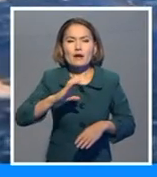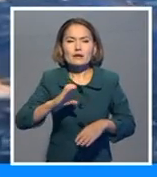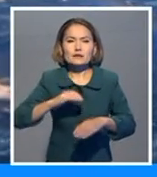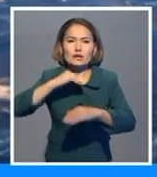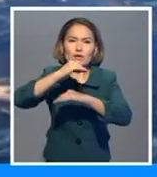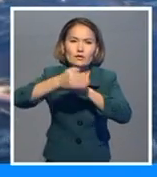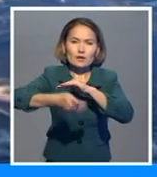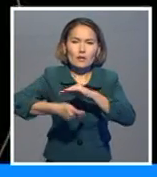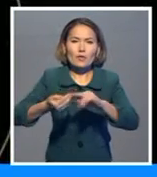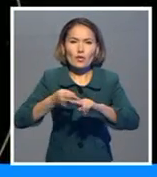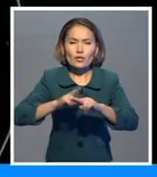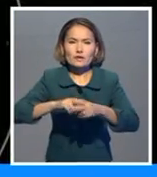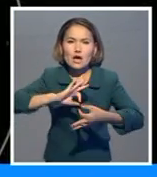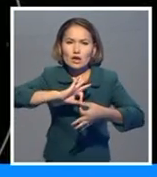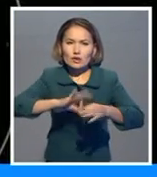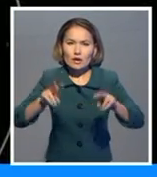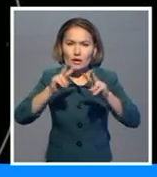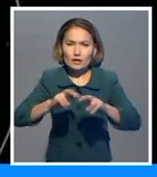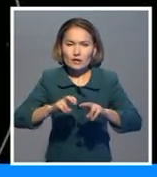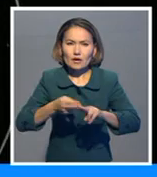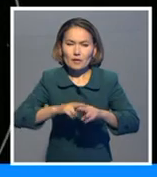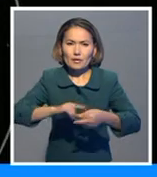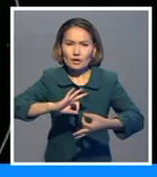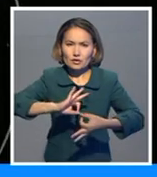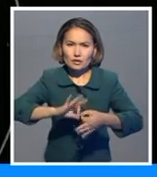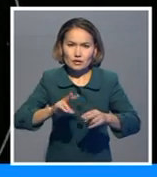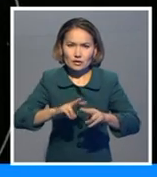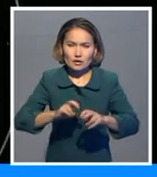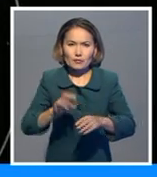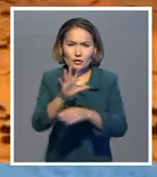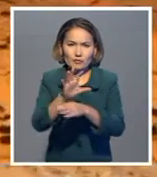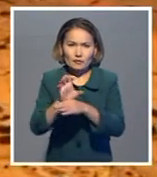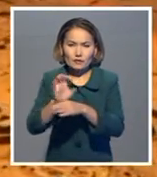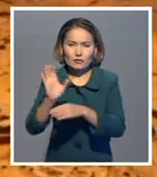шамамен бір айдан соң оның жанынан ұшып өтетін кометаны зерттеуде өте пайдалы болуы мүмкін.